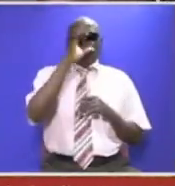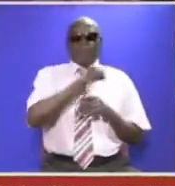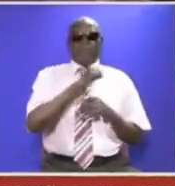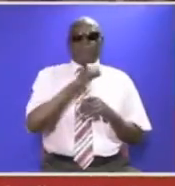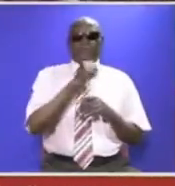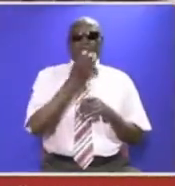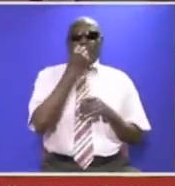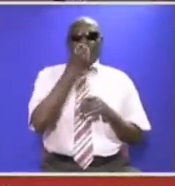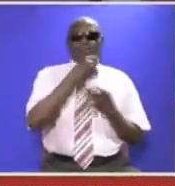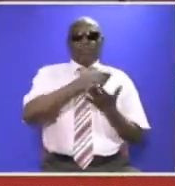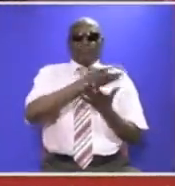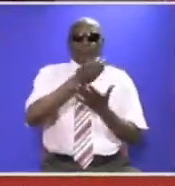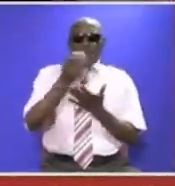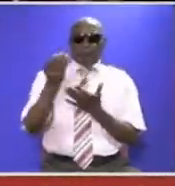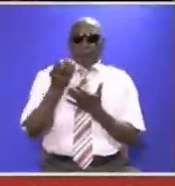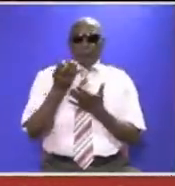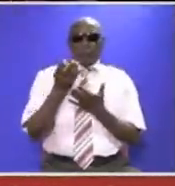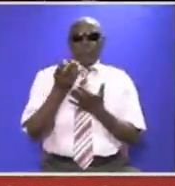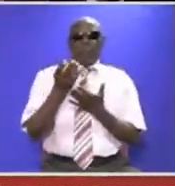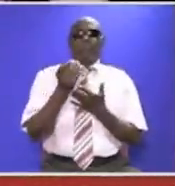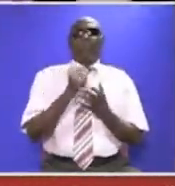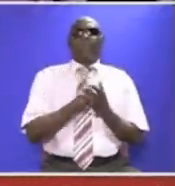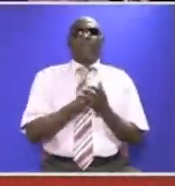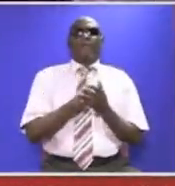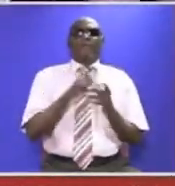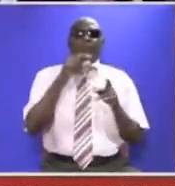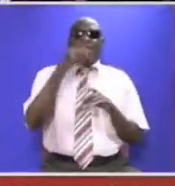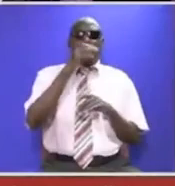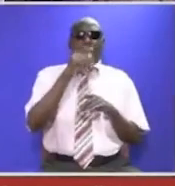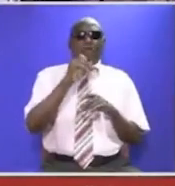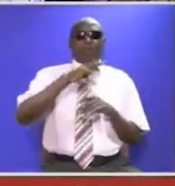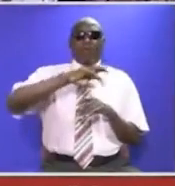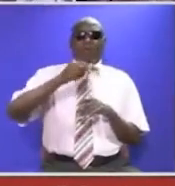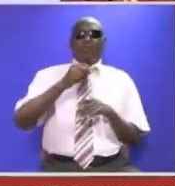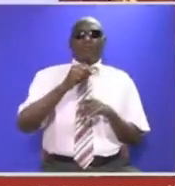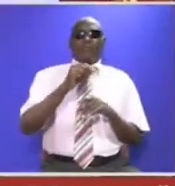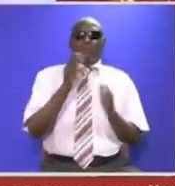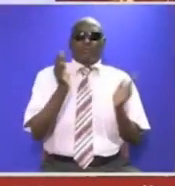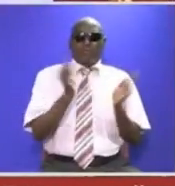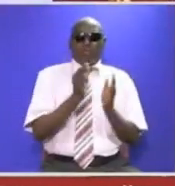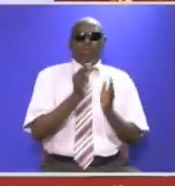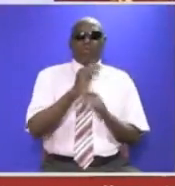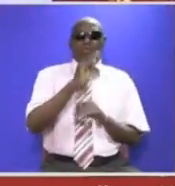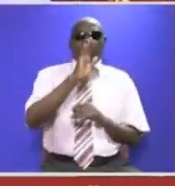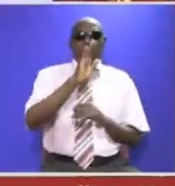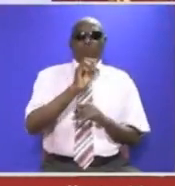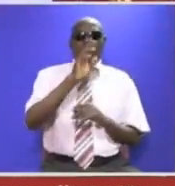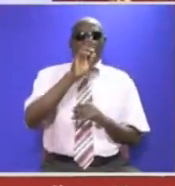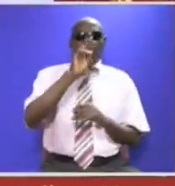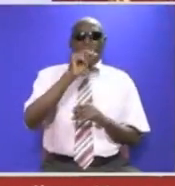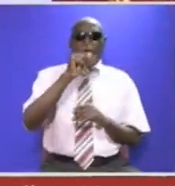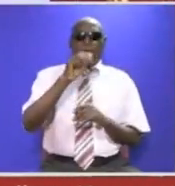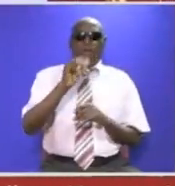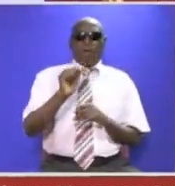cha msaada licha chakula hicho kukolea katika gala la kaunti ndogo ya Bunyala. Hii ni baada ya kukosa kuelewana kwa viongozi